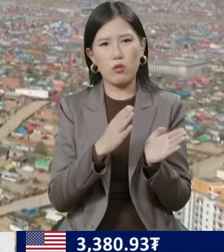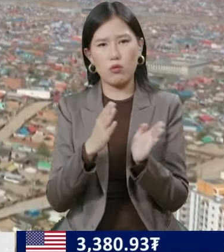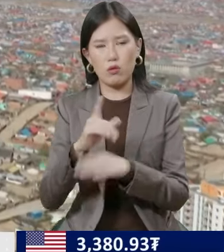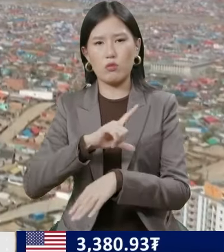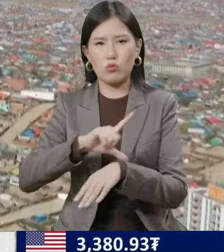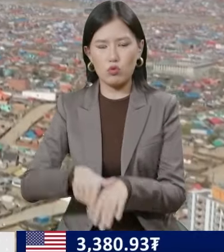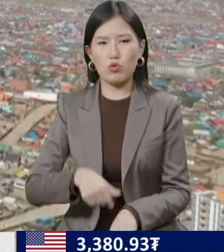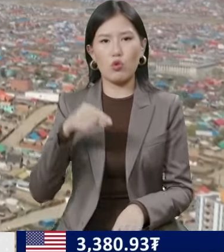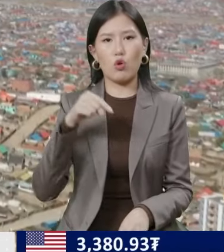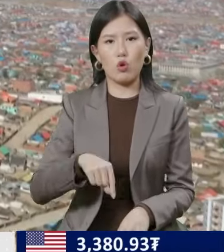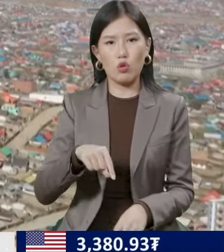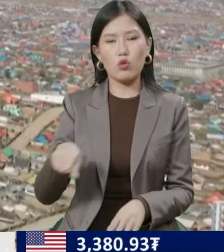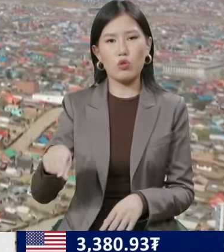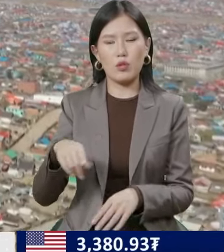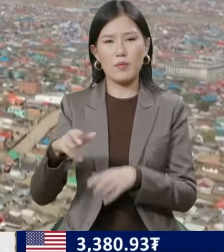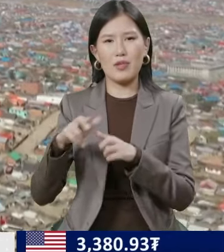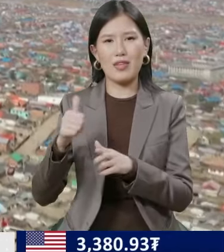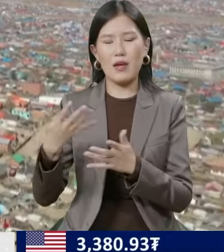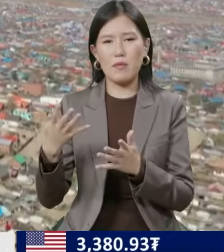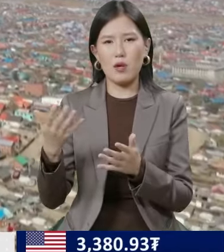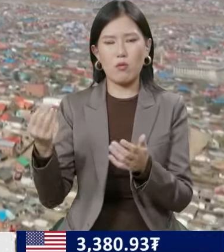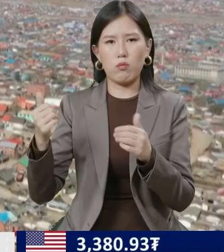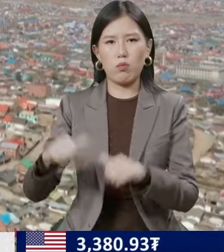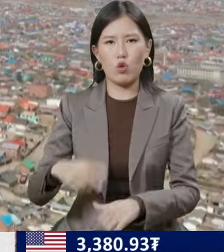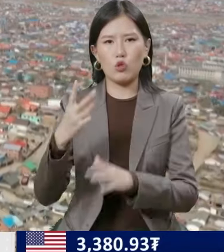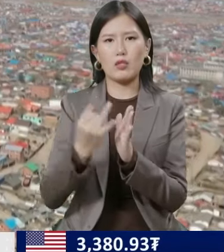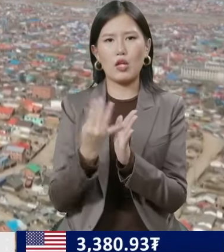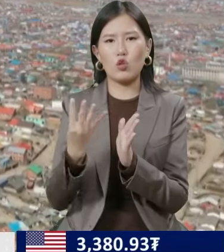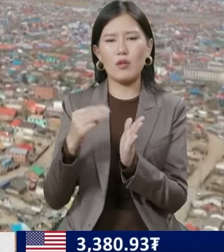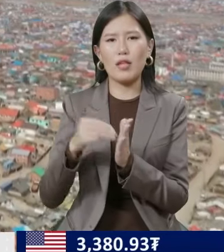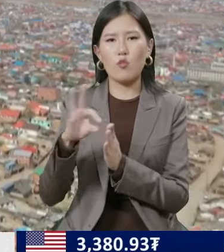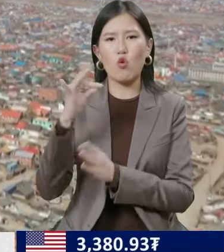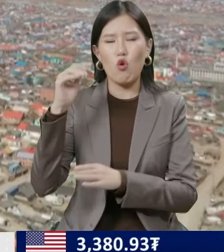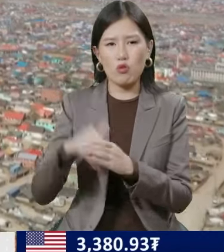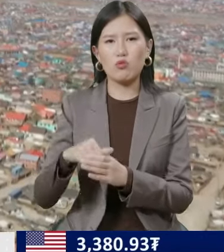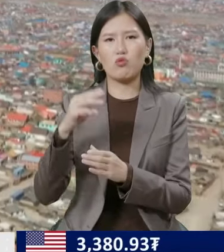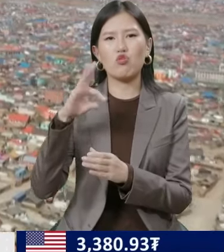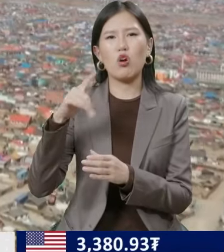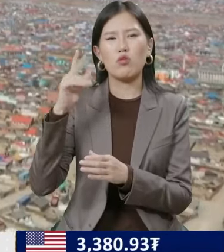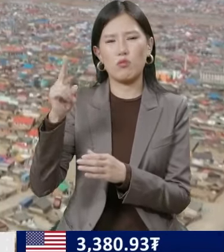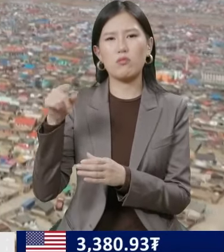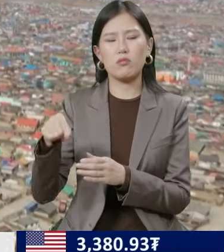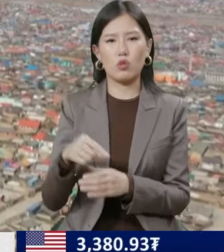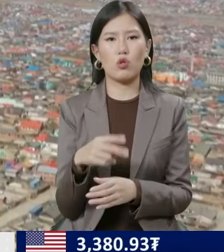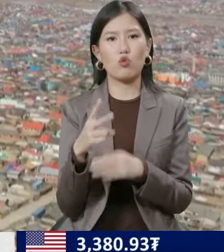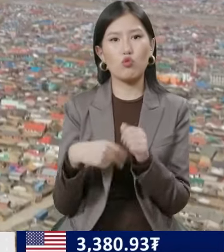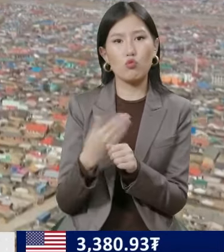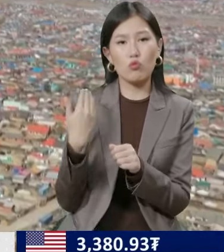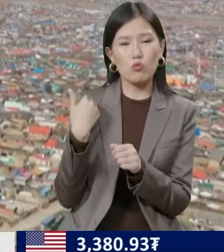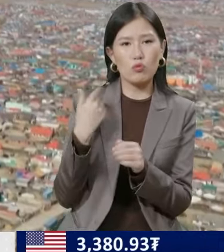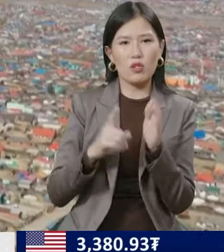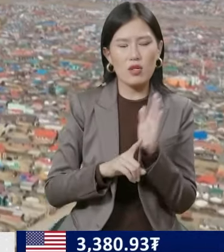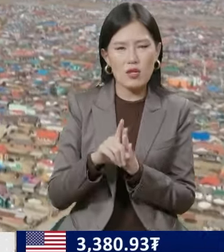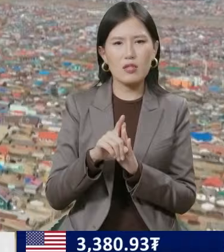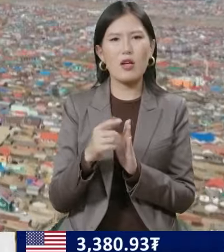эрчим хүчний салбарын алдагдал 274 тэрбум төгрөг хүрээд байгаа юм а. Гэтэл одоогоос 2 жилийн өмнө индексжүүлж нэмэх судалгааг гаргаж